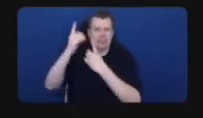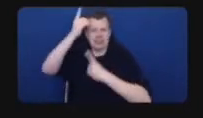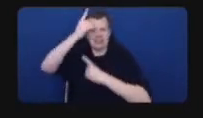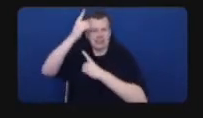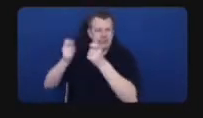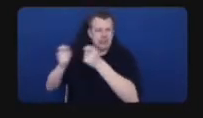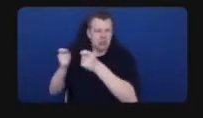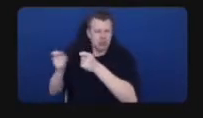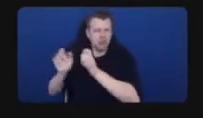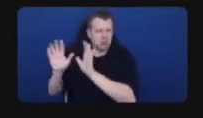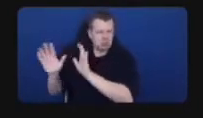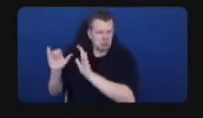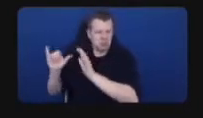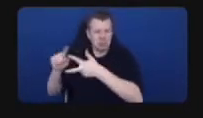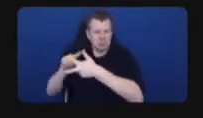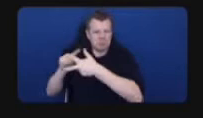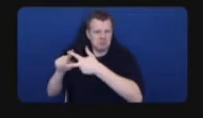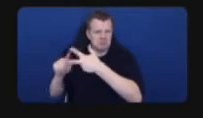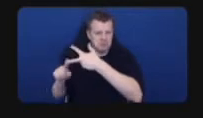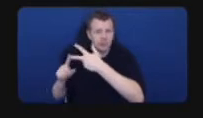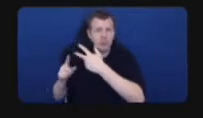是我们的应急管理办公室的，还有 Rebecca Pizza，